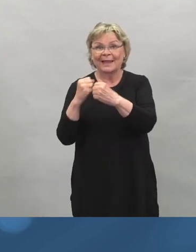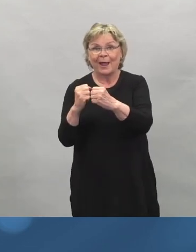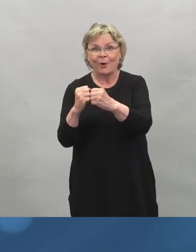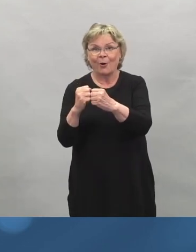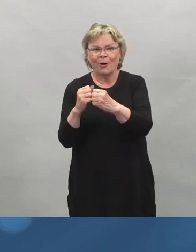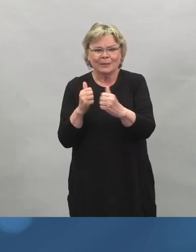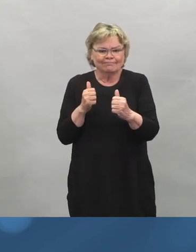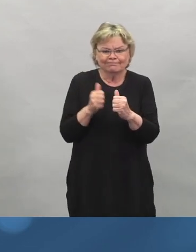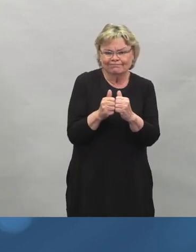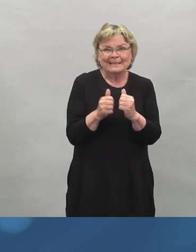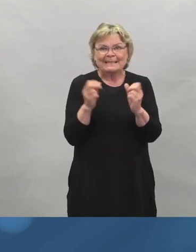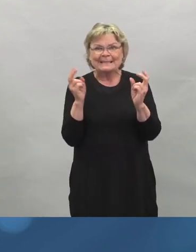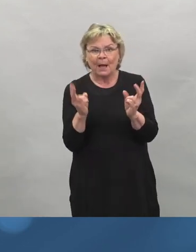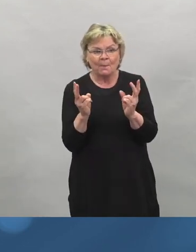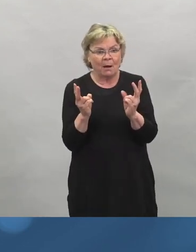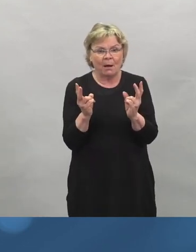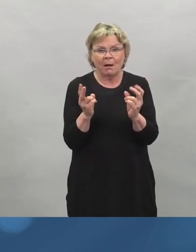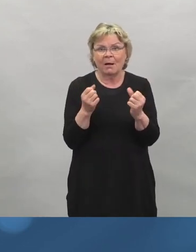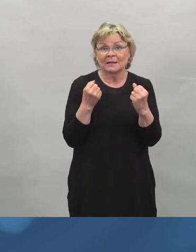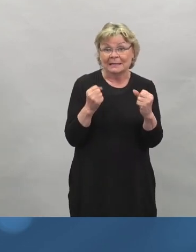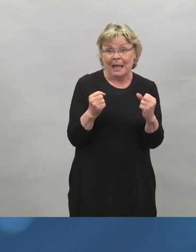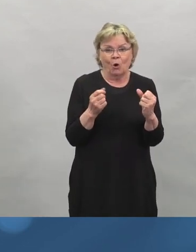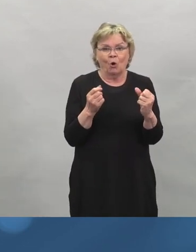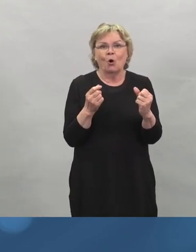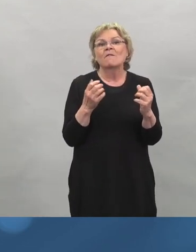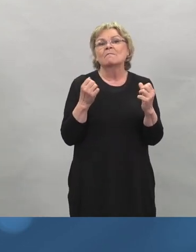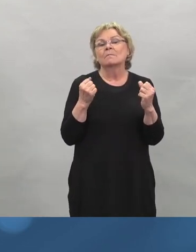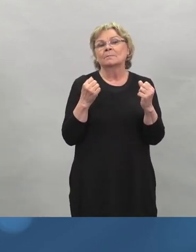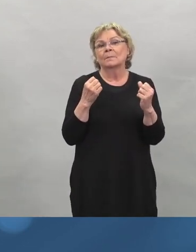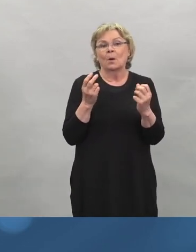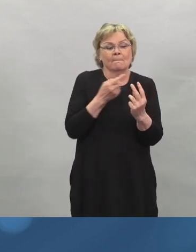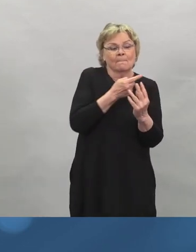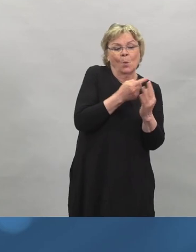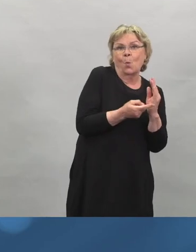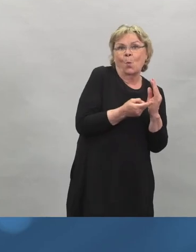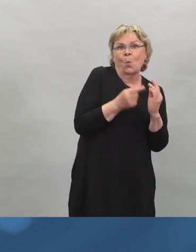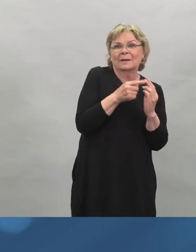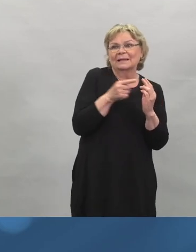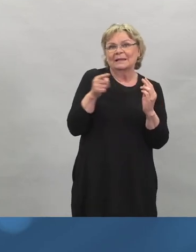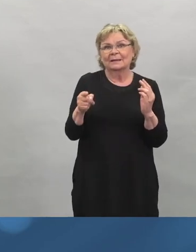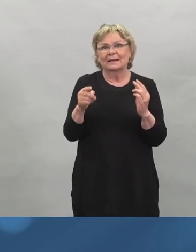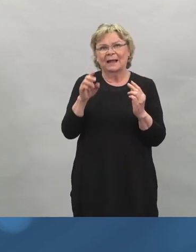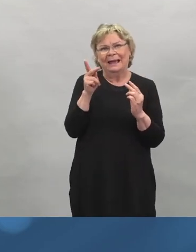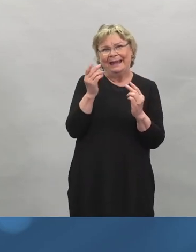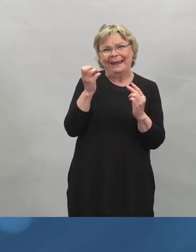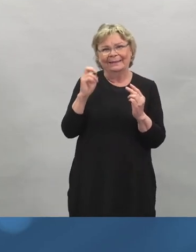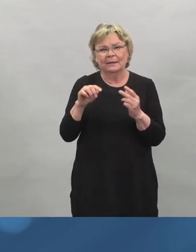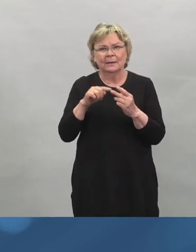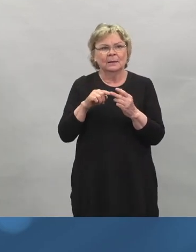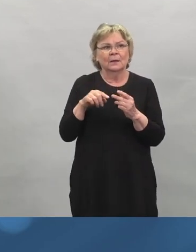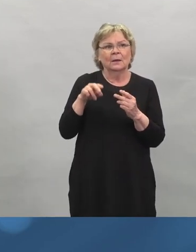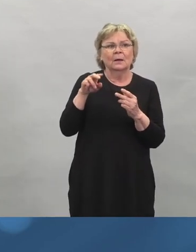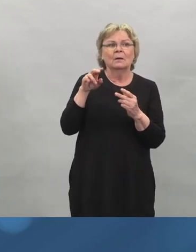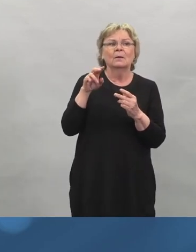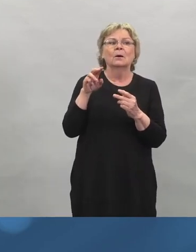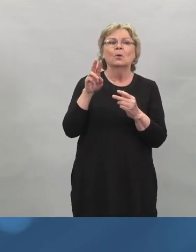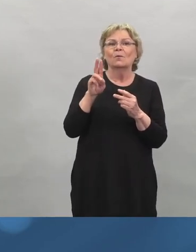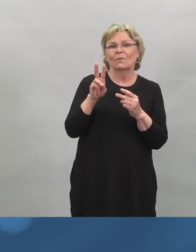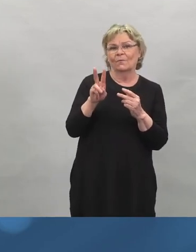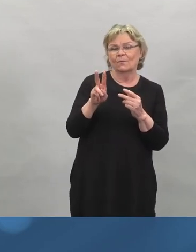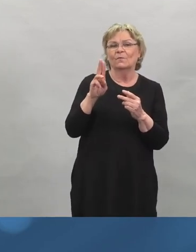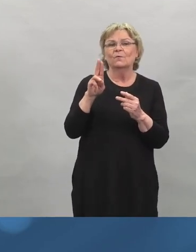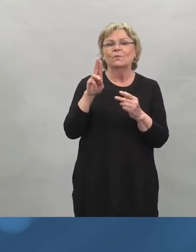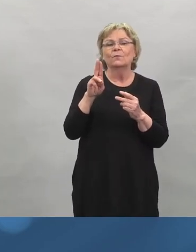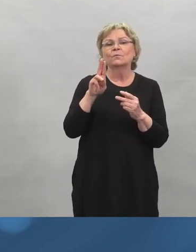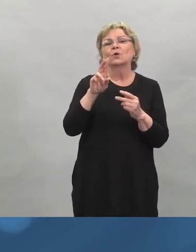muita sitä Kentin varianttia tai tätä Wuhan alkuperäistä virusta vastaan.